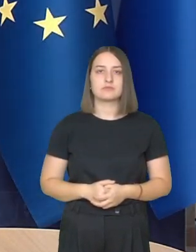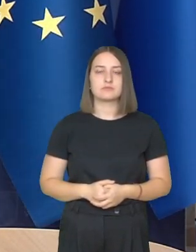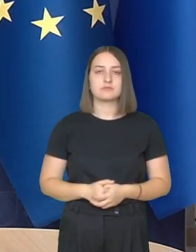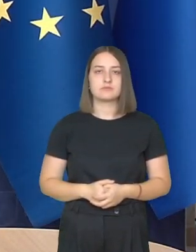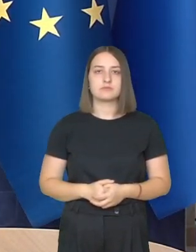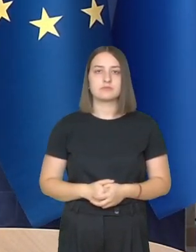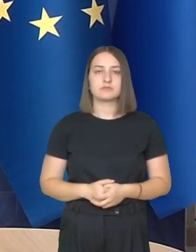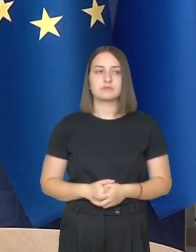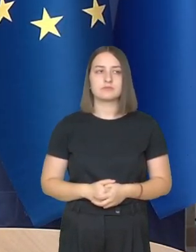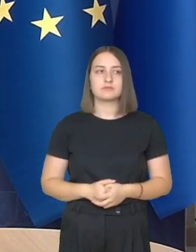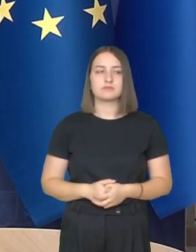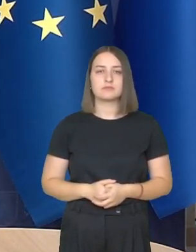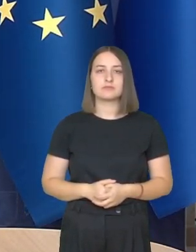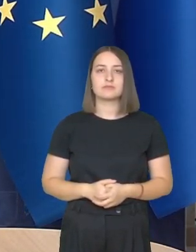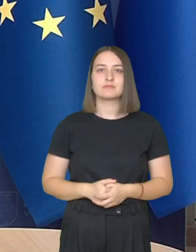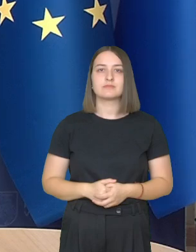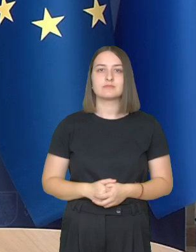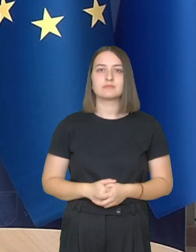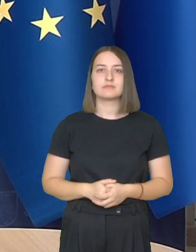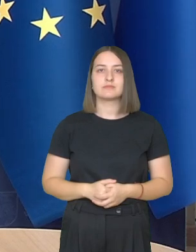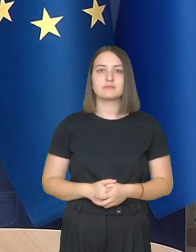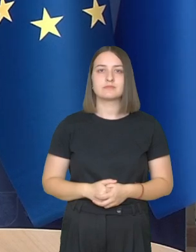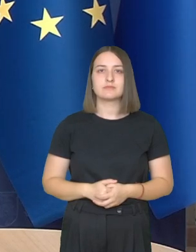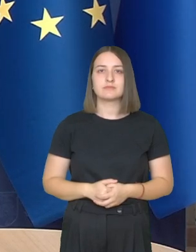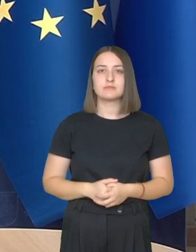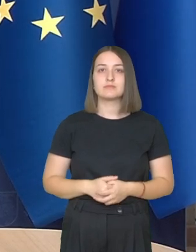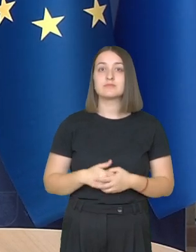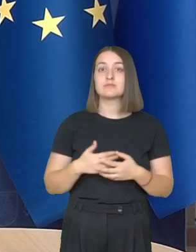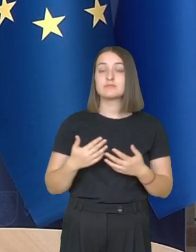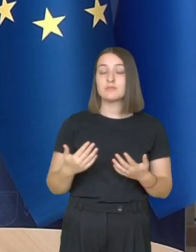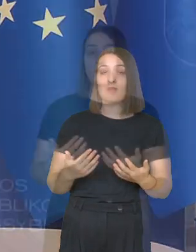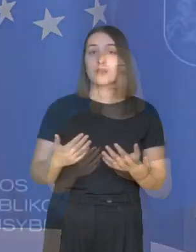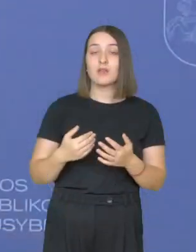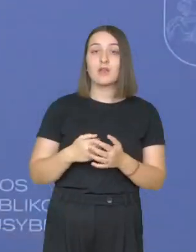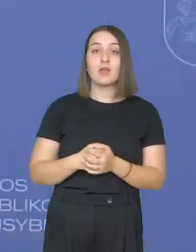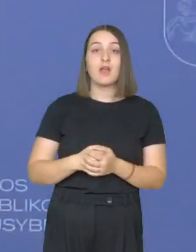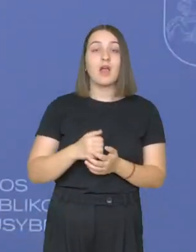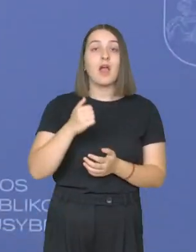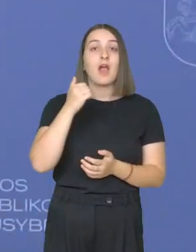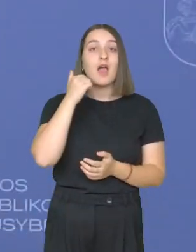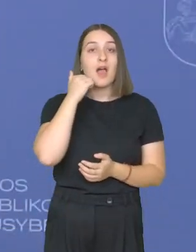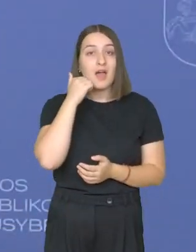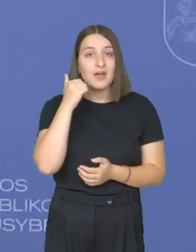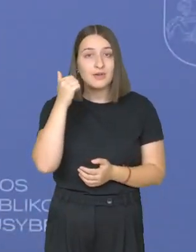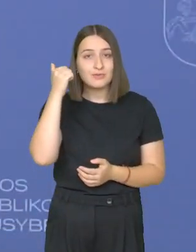obbrianą thank from perspec ex